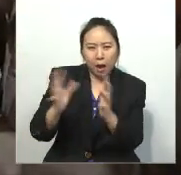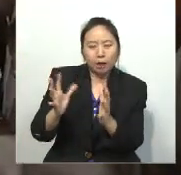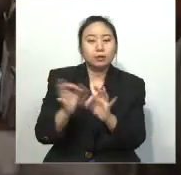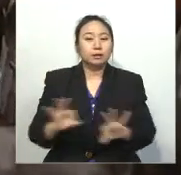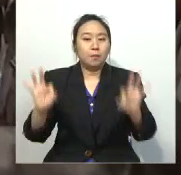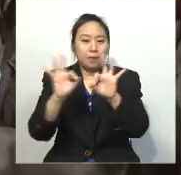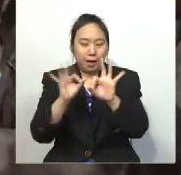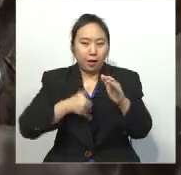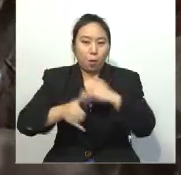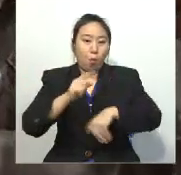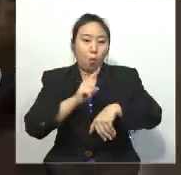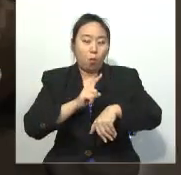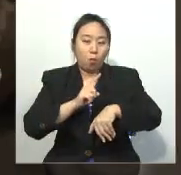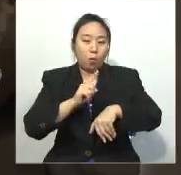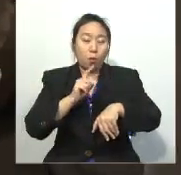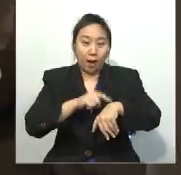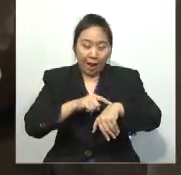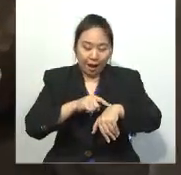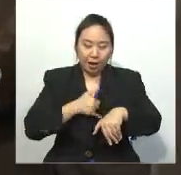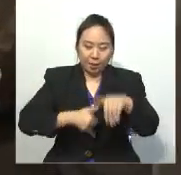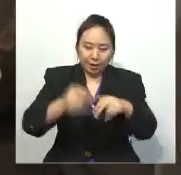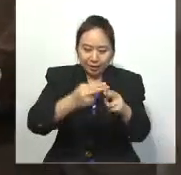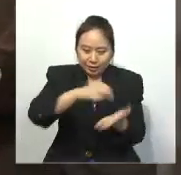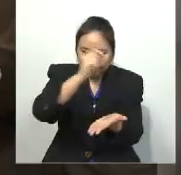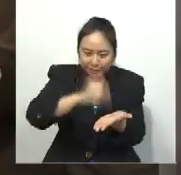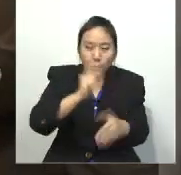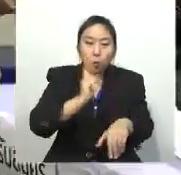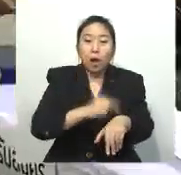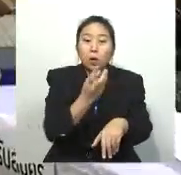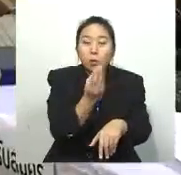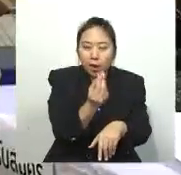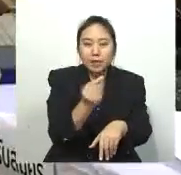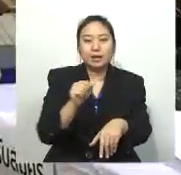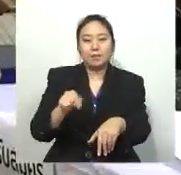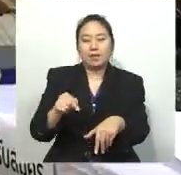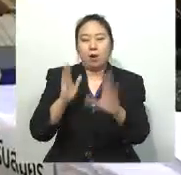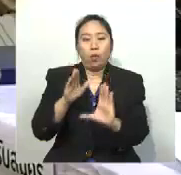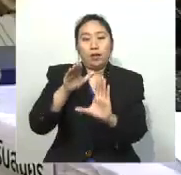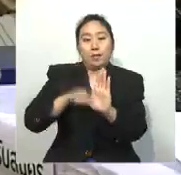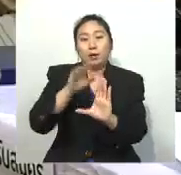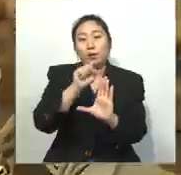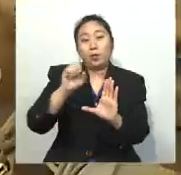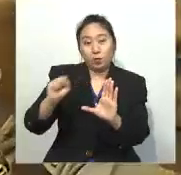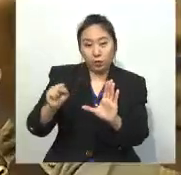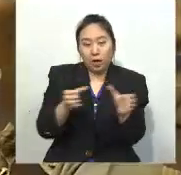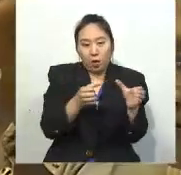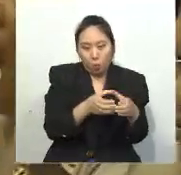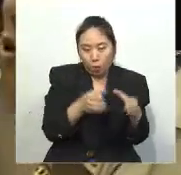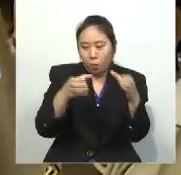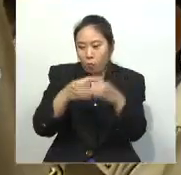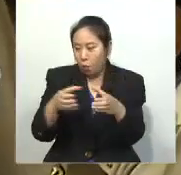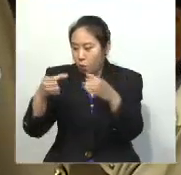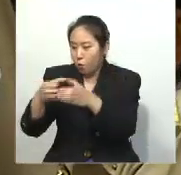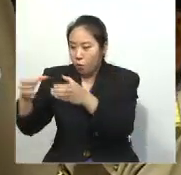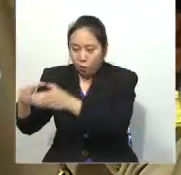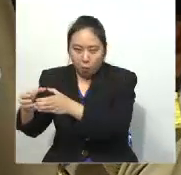ณจุดลงทะเบียนเวลาของว่าที่ผู้สมัครส.ส.ในแต่ละเขตเลือกตั้งที่มีว่าที่ผู้สมัครส.ส.ของแต่ละพรรคเดินทางมาล